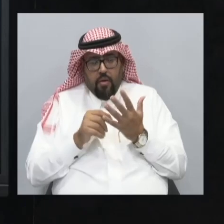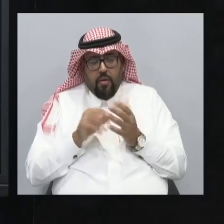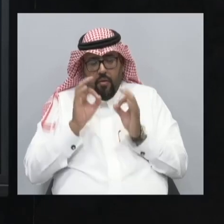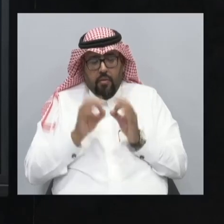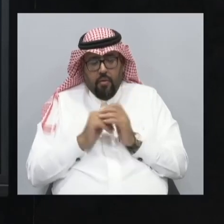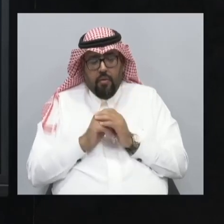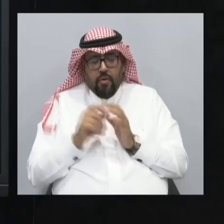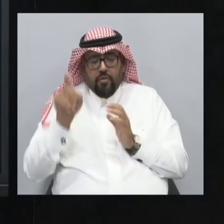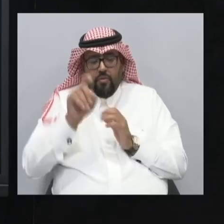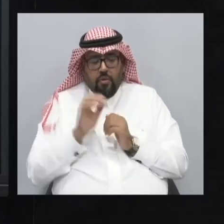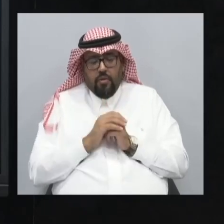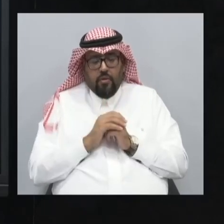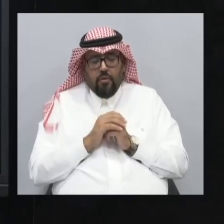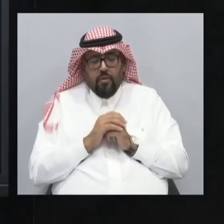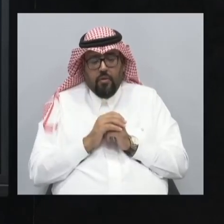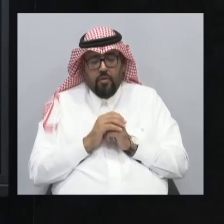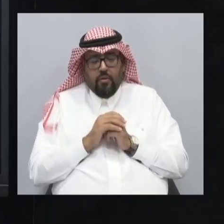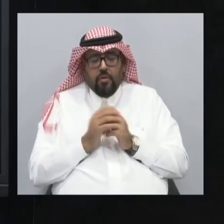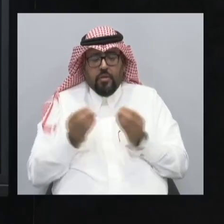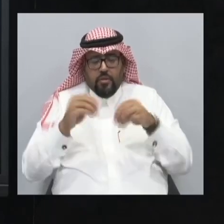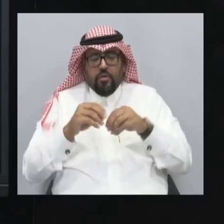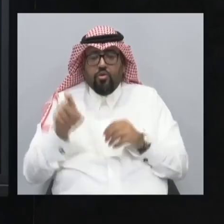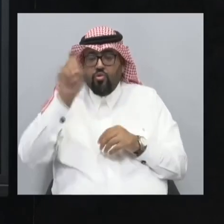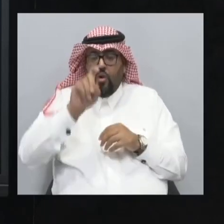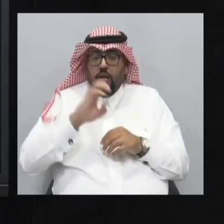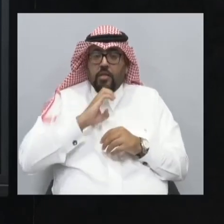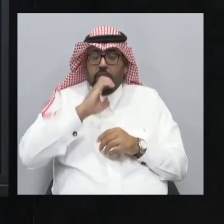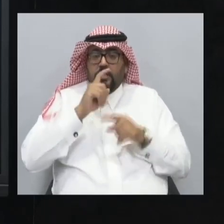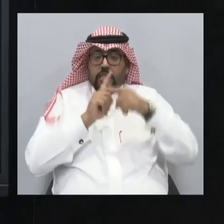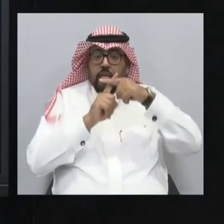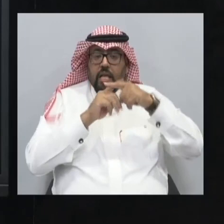عن سؤال زائد جواب.